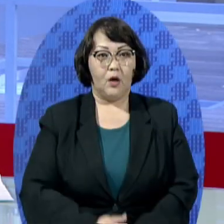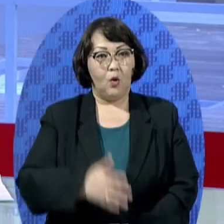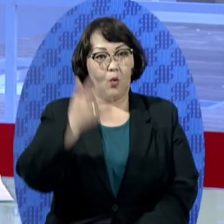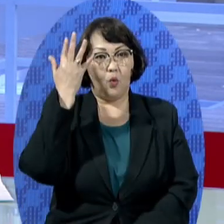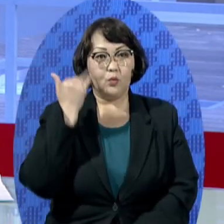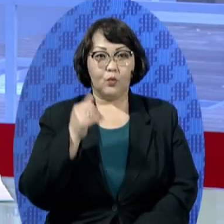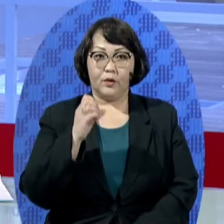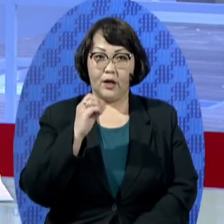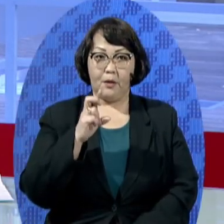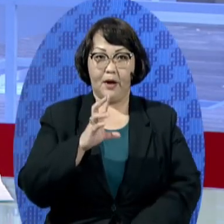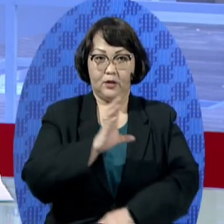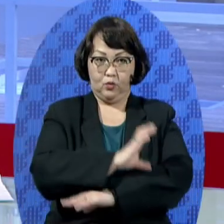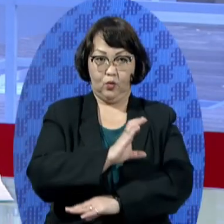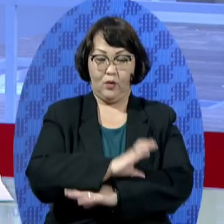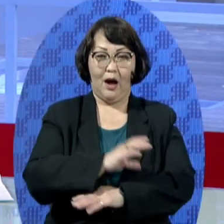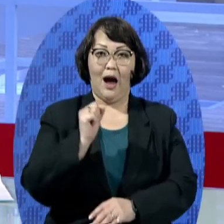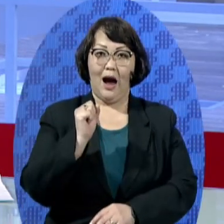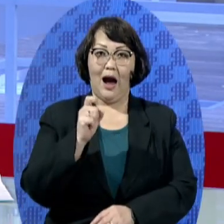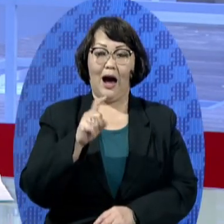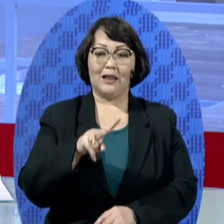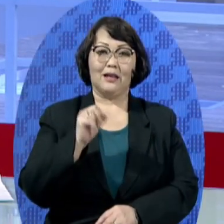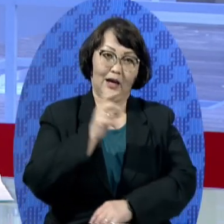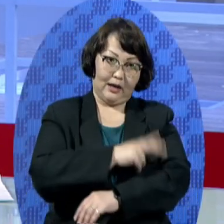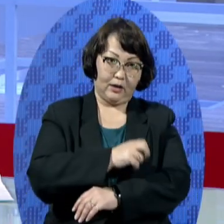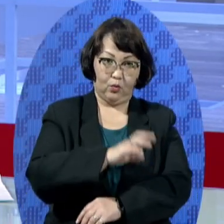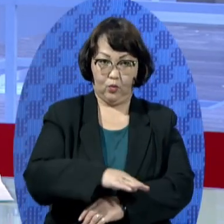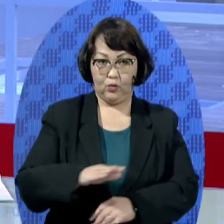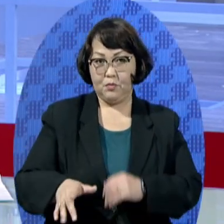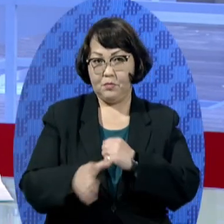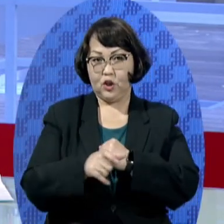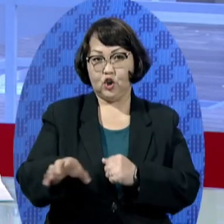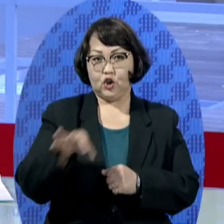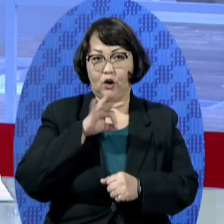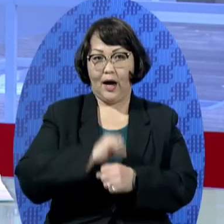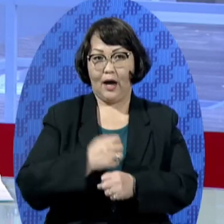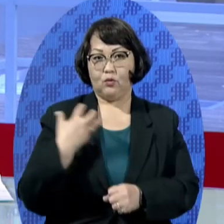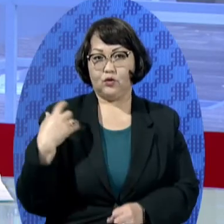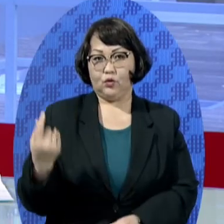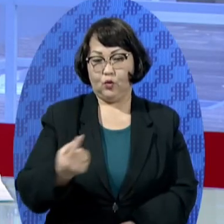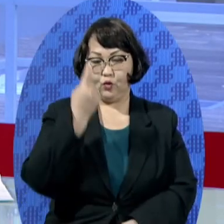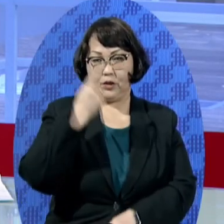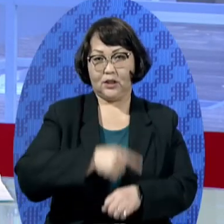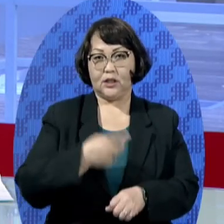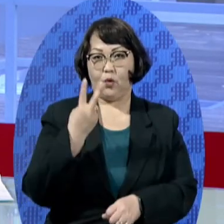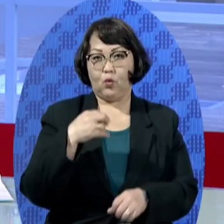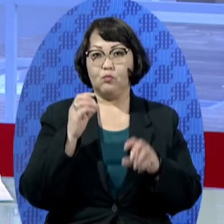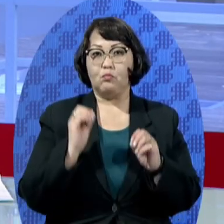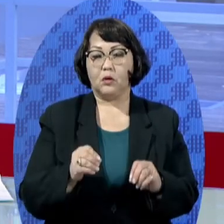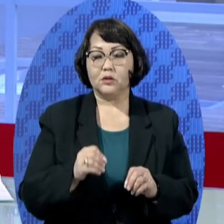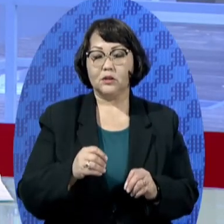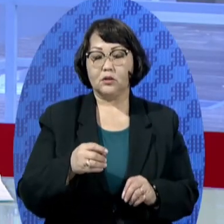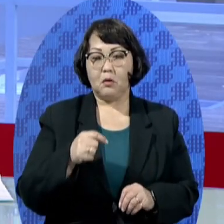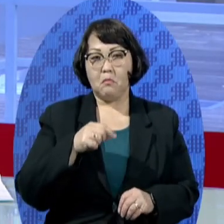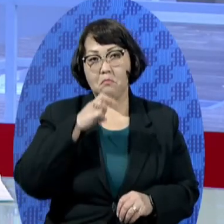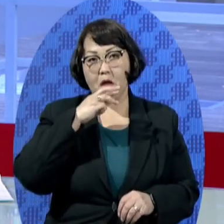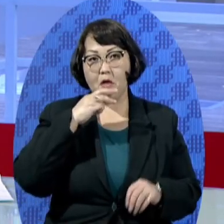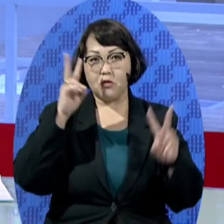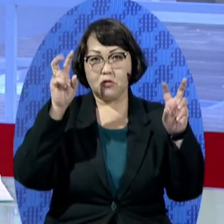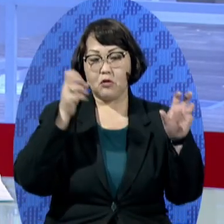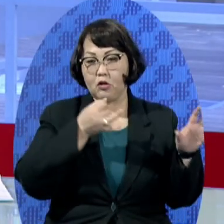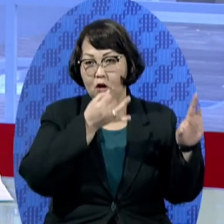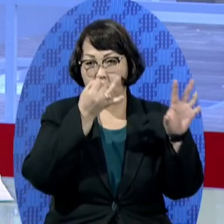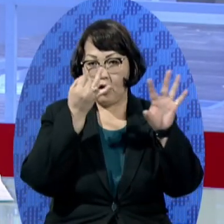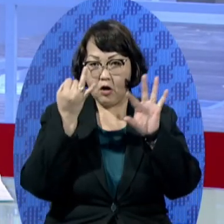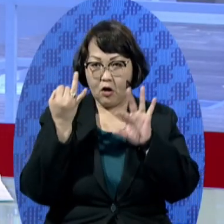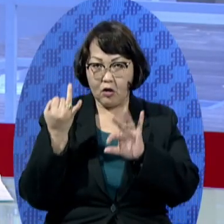Удахгүй ерөнхий боловсролын сургуулийн ахлахангийн сурагчдад мэрэгжлийн сонгох хариуцлагатай үе ирж байна. Цагийн хүрд энэ сэдвийг энэ 7 хоногийн турш хөндөн